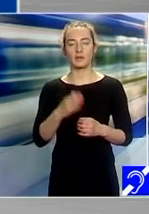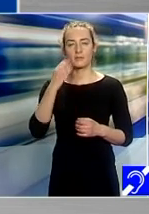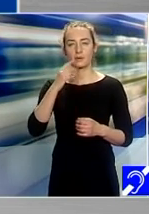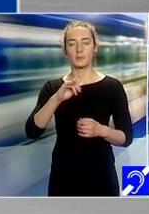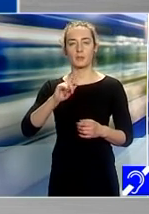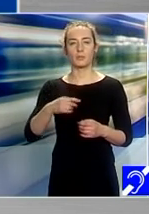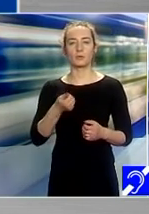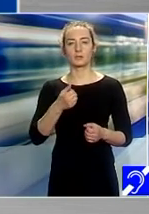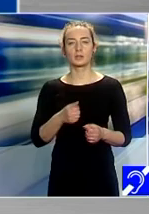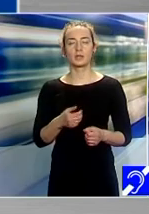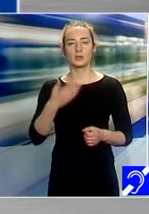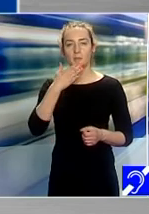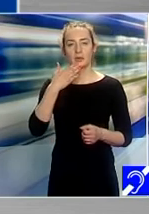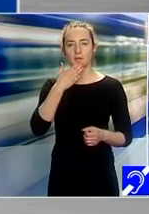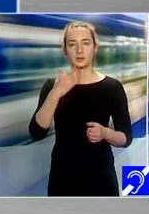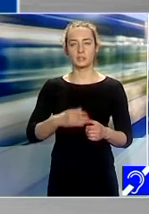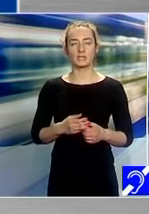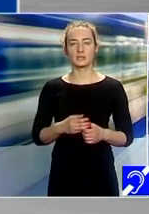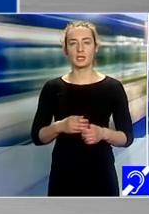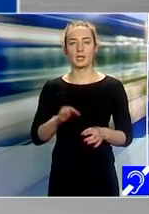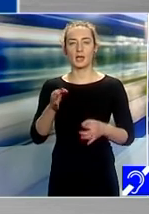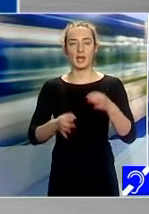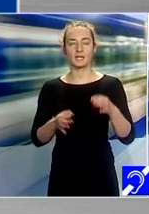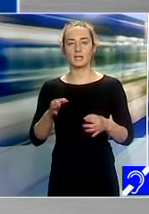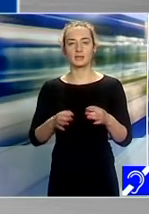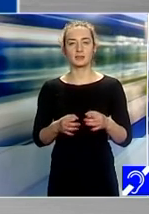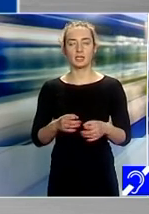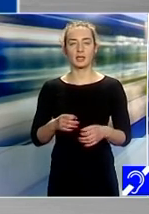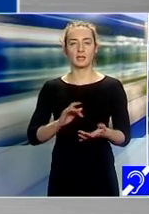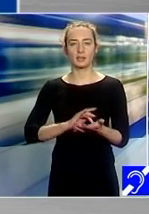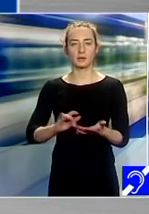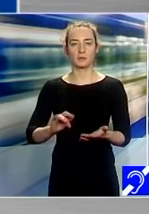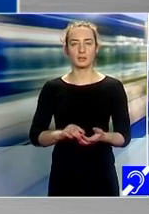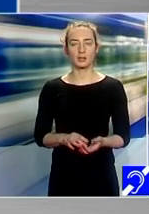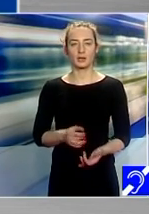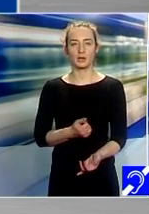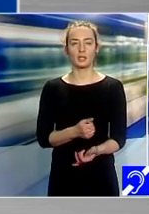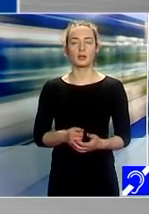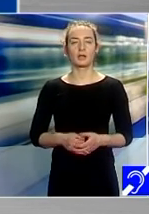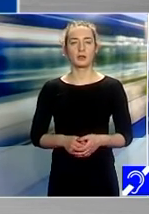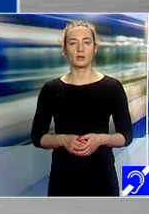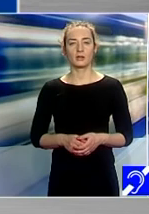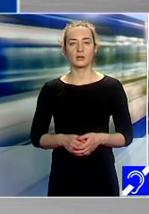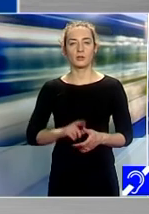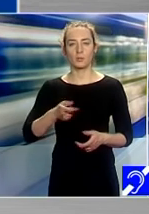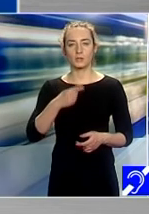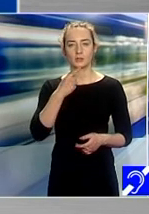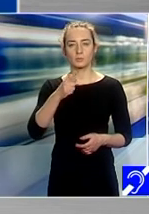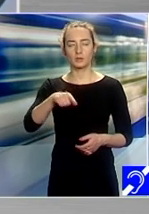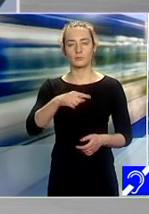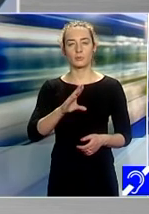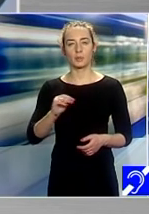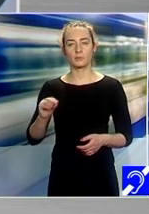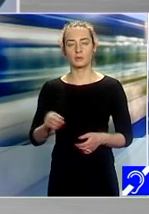vor beneficia de analize gratuite. Poate ne spuneți dumneavoastră stră mai mult.